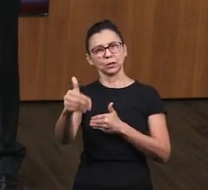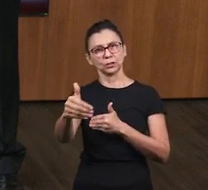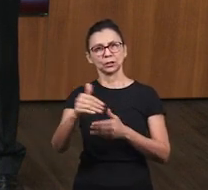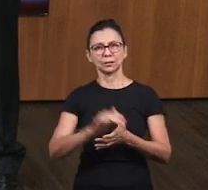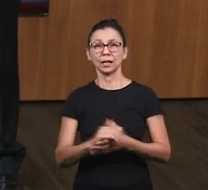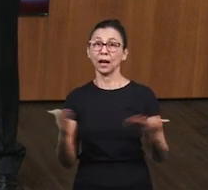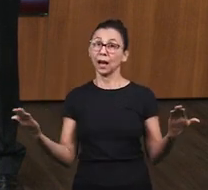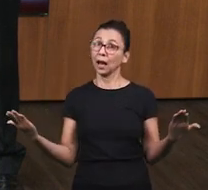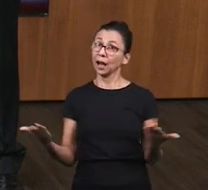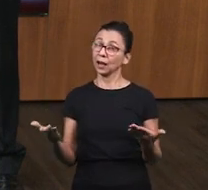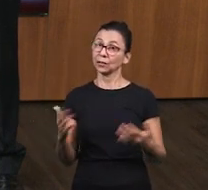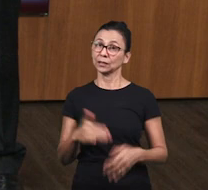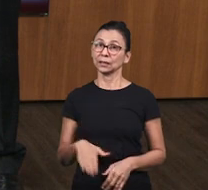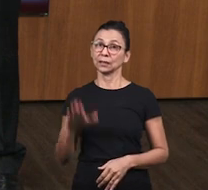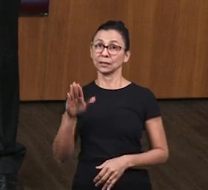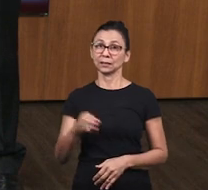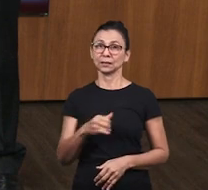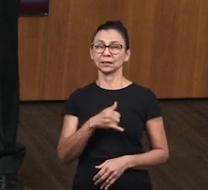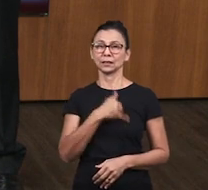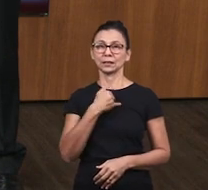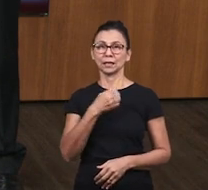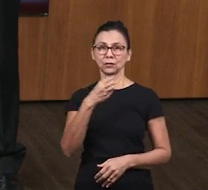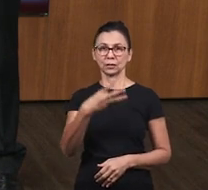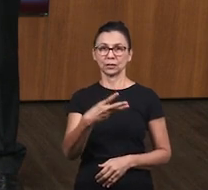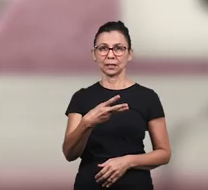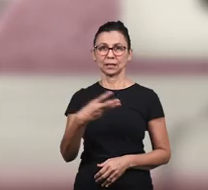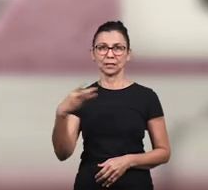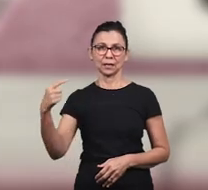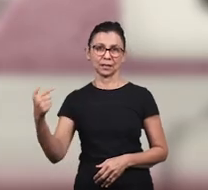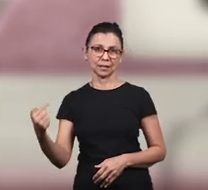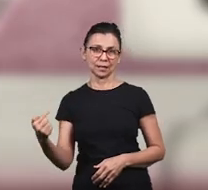matériel, maintenant adressé aux enfants de 3 à 7 ans.